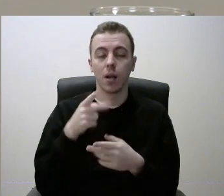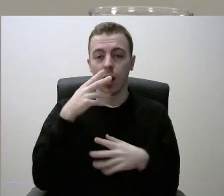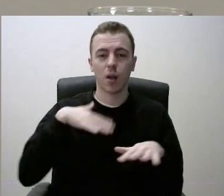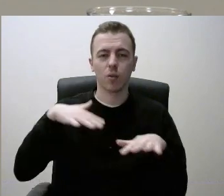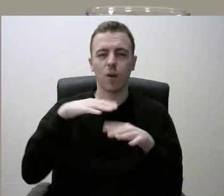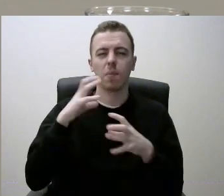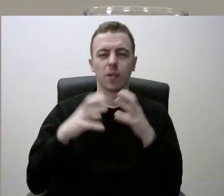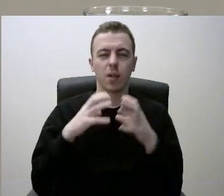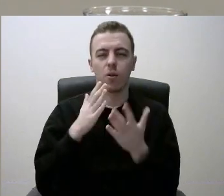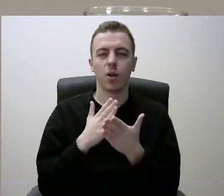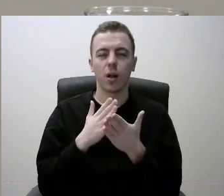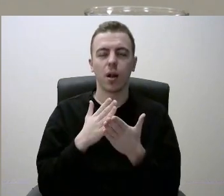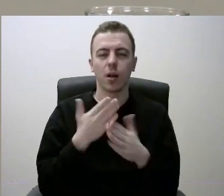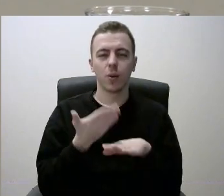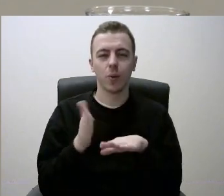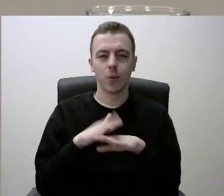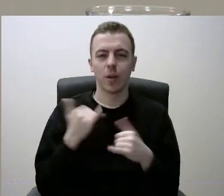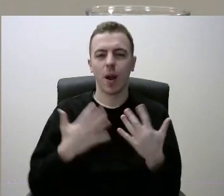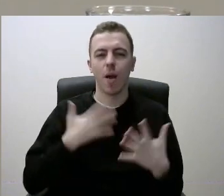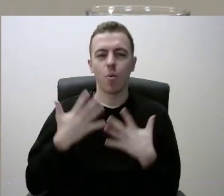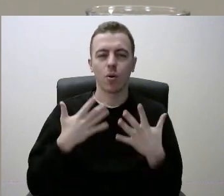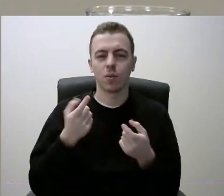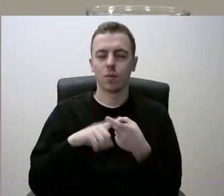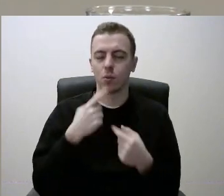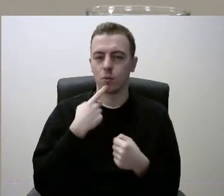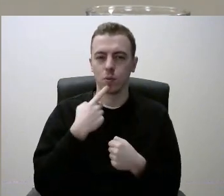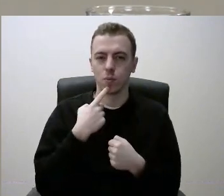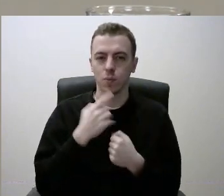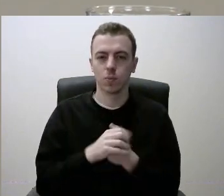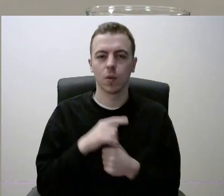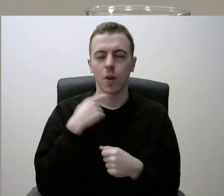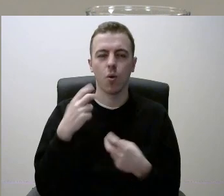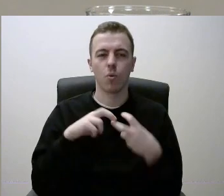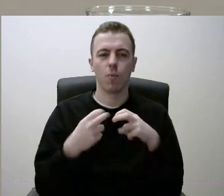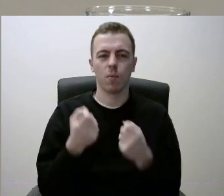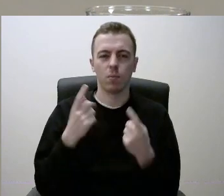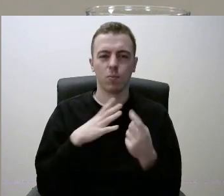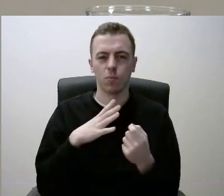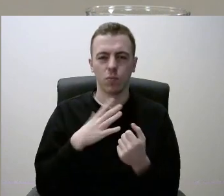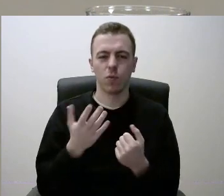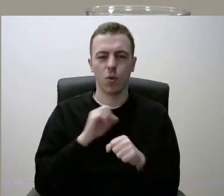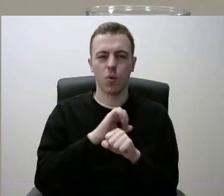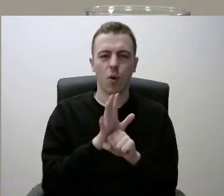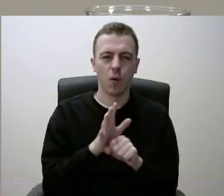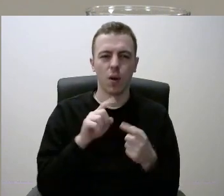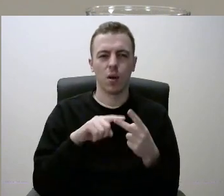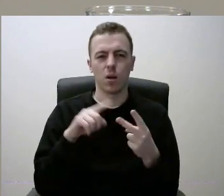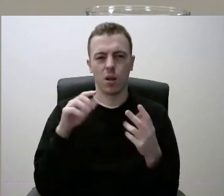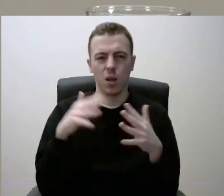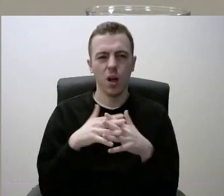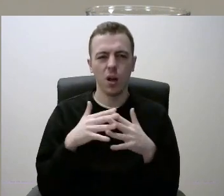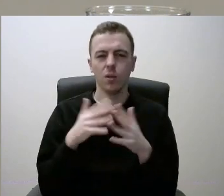pasaulis išgyveno pakankamai sudėtingą emociškai laikotarpį, kur buvo daug įvairių problemų, ar mes imtumėm COVID, ar mes imtumėm karą, ir